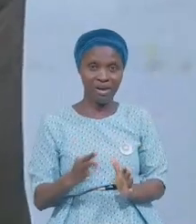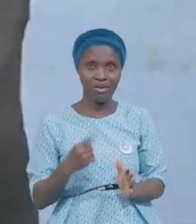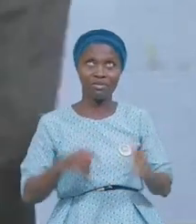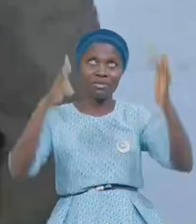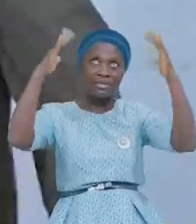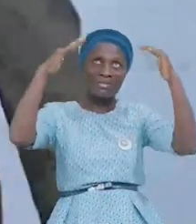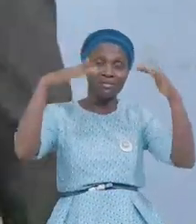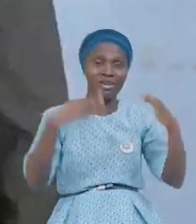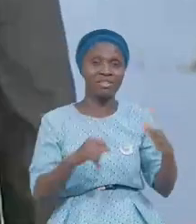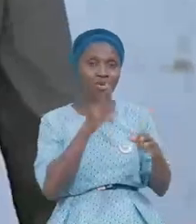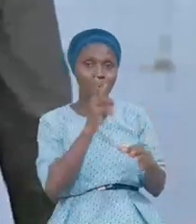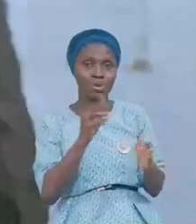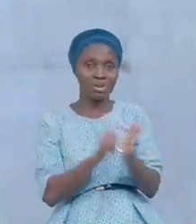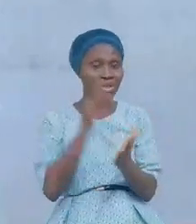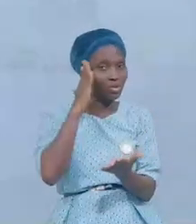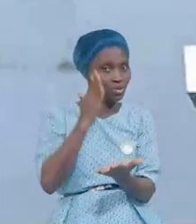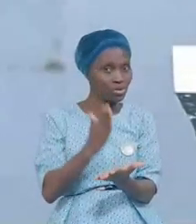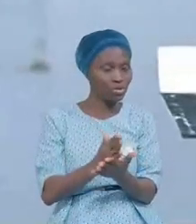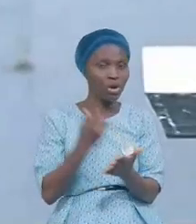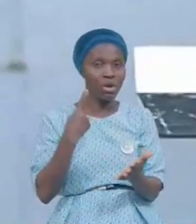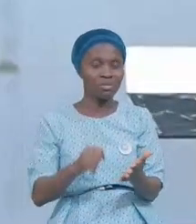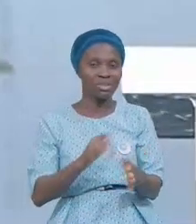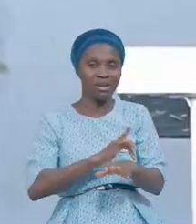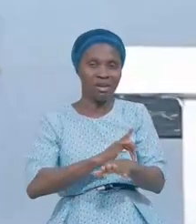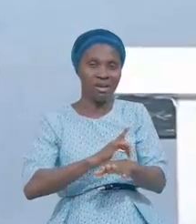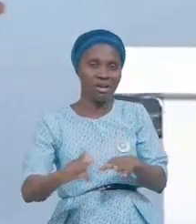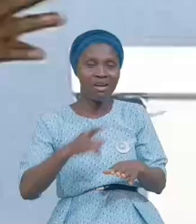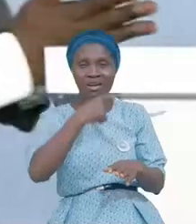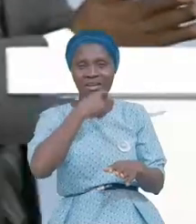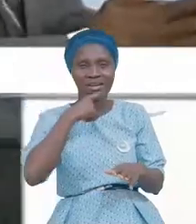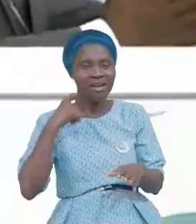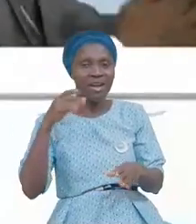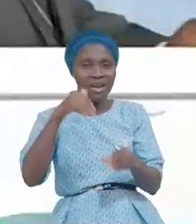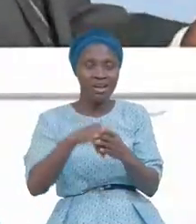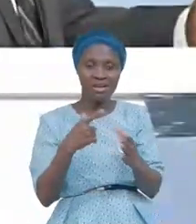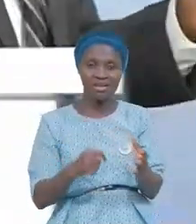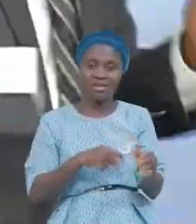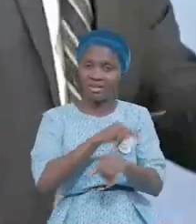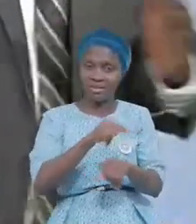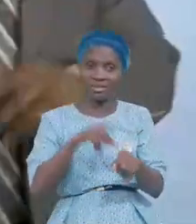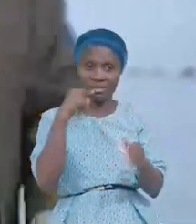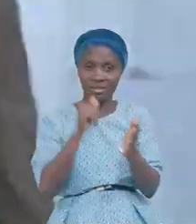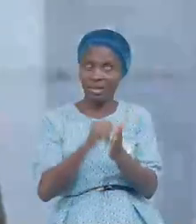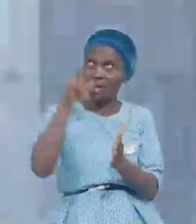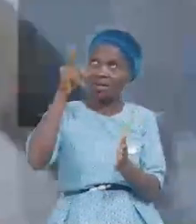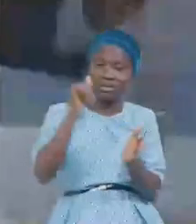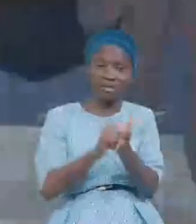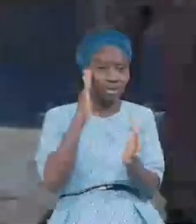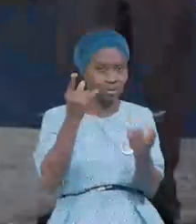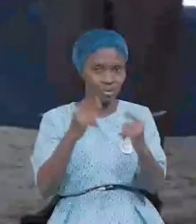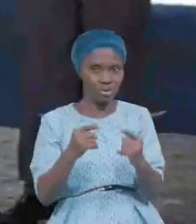arrêter la famine dans la nation. Il dit, celui qui doit venir, viendra. et il ne tardera pas.